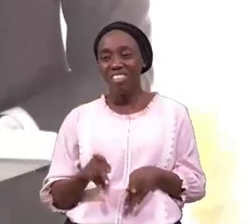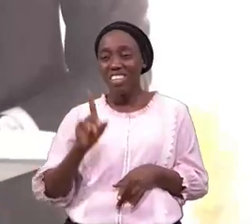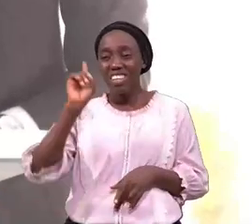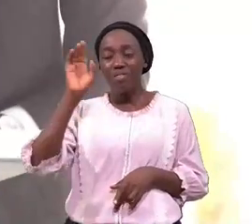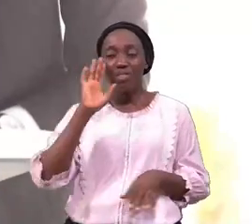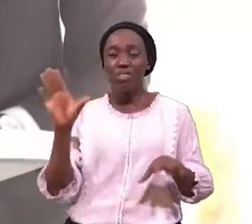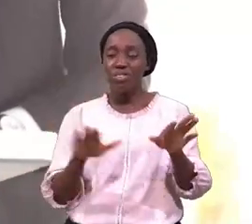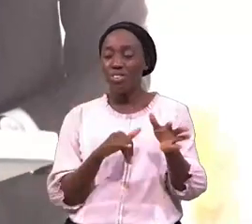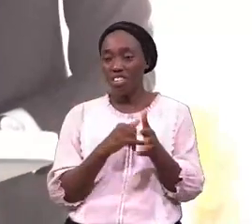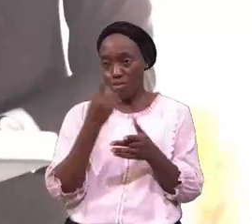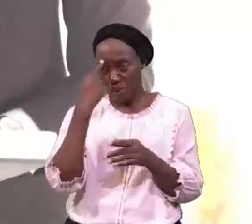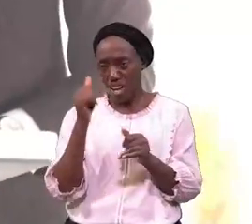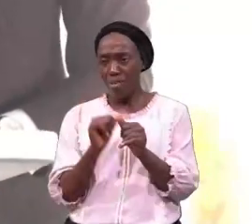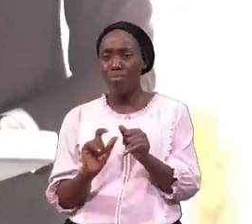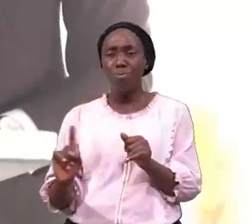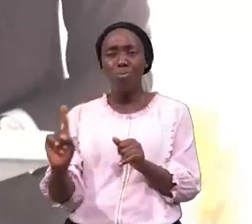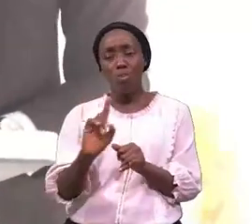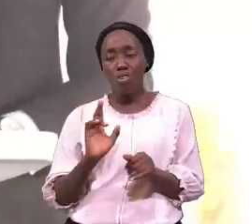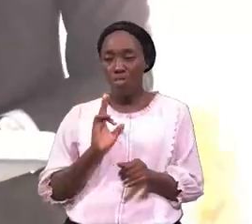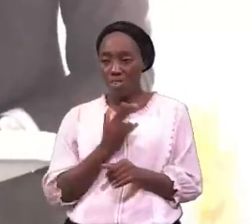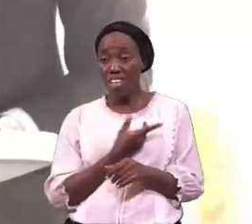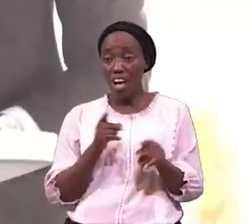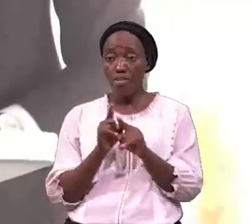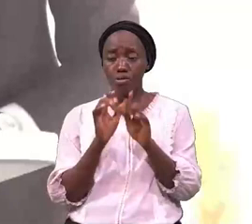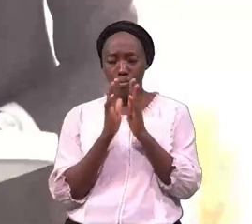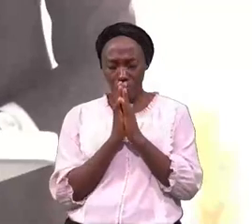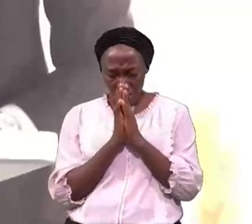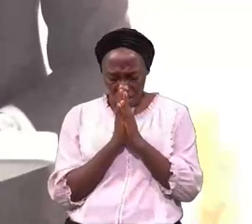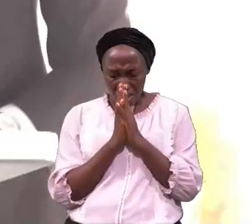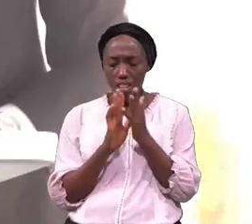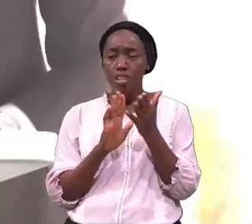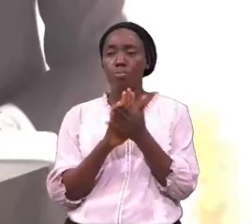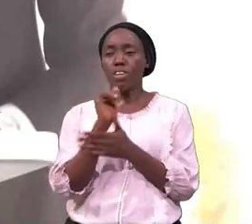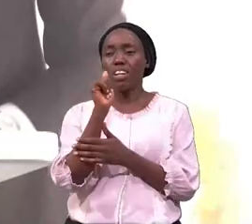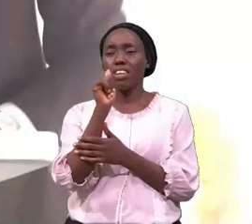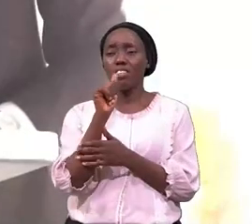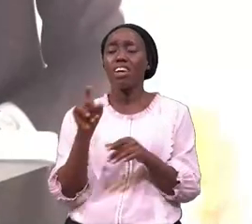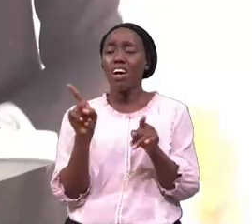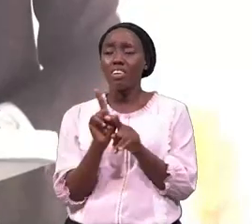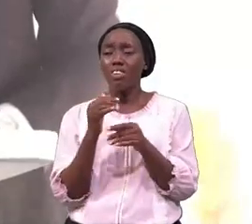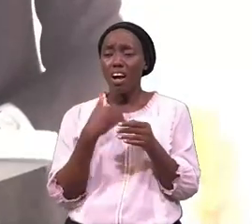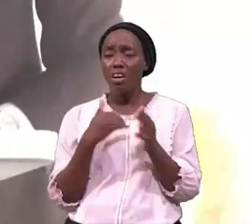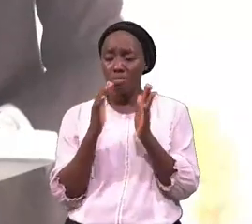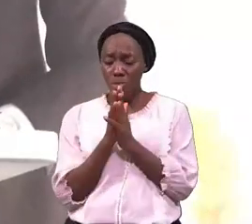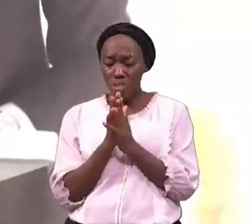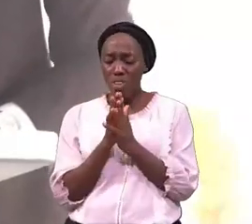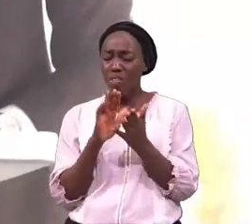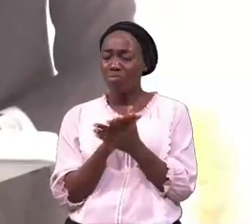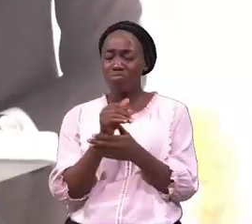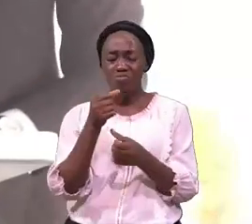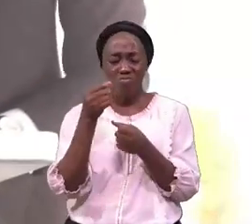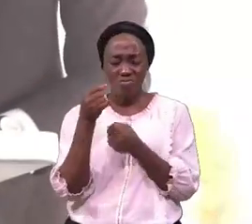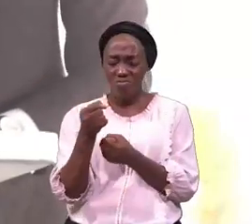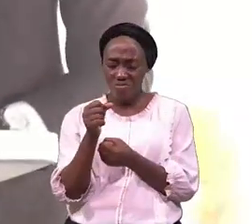Comme tu pries crois. Comme tu pries crois. Isaïe a prié. Et Dieu l'a touché. Il